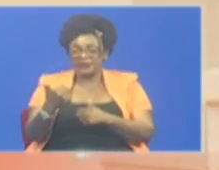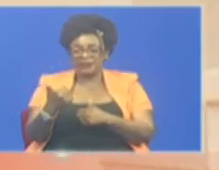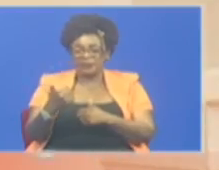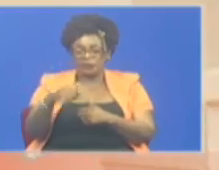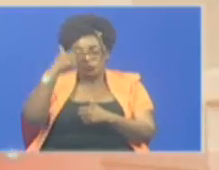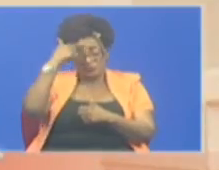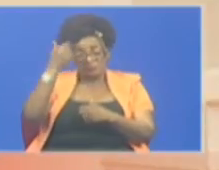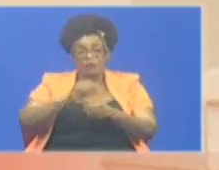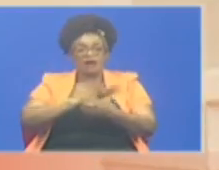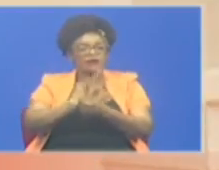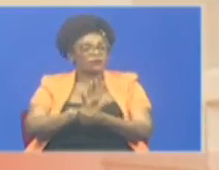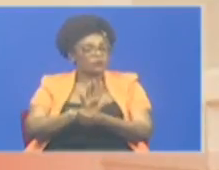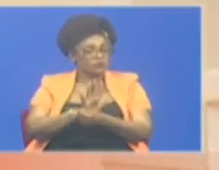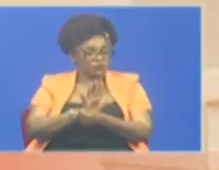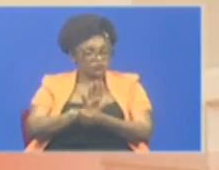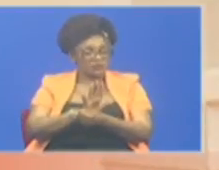ugonjwa.